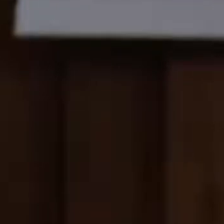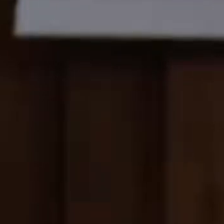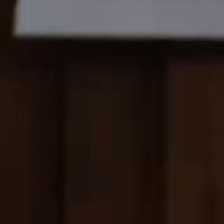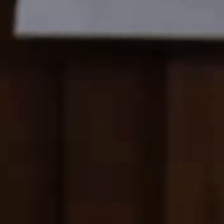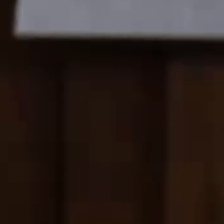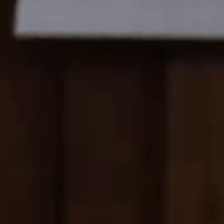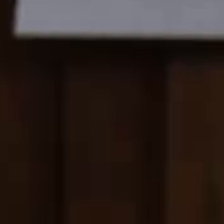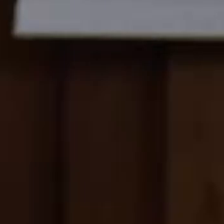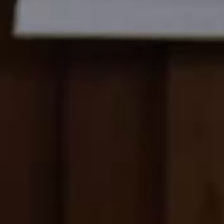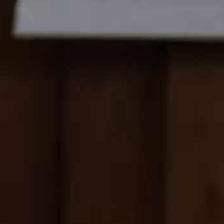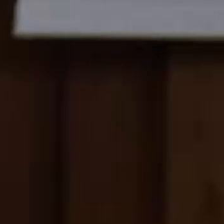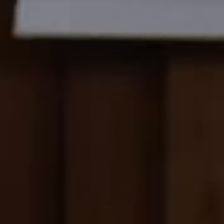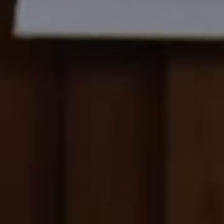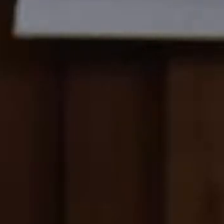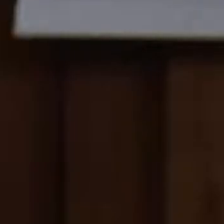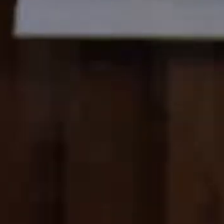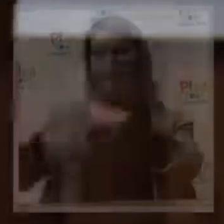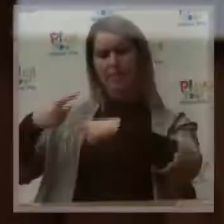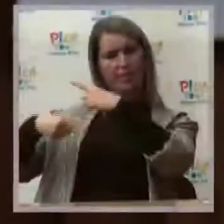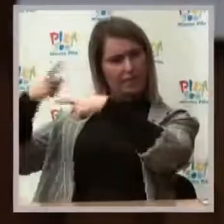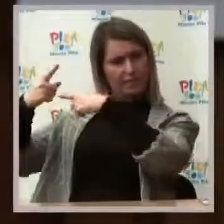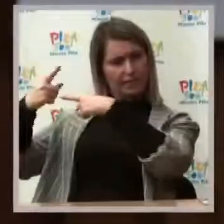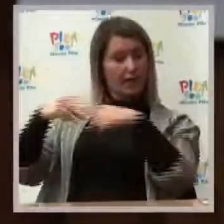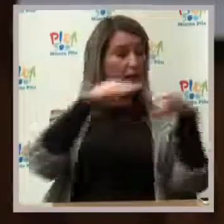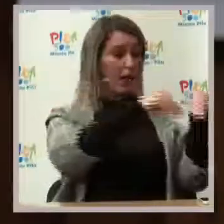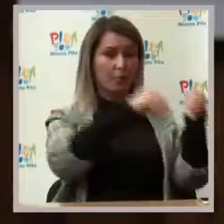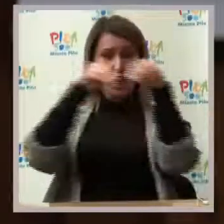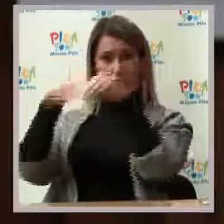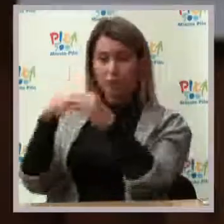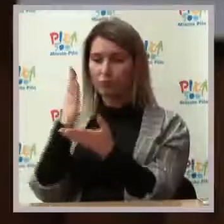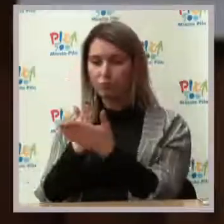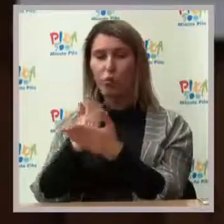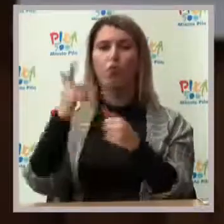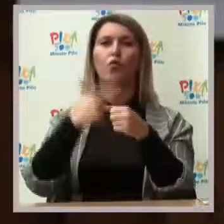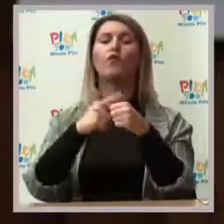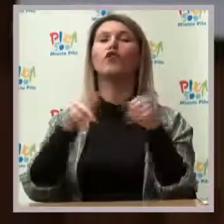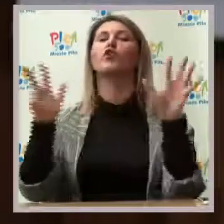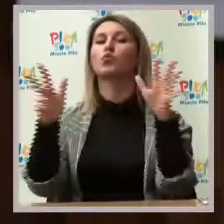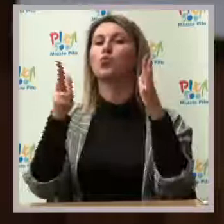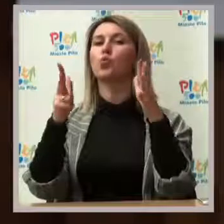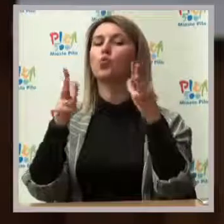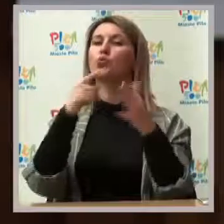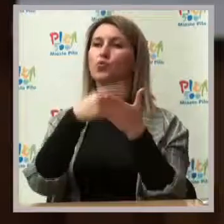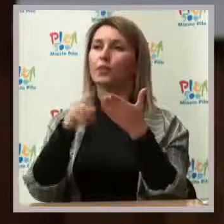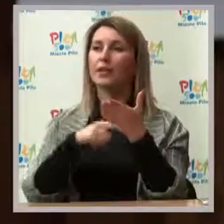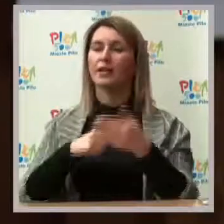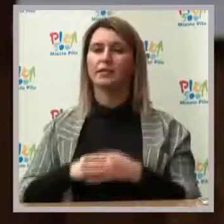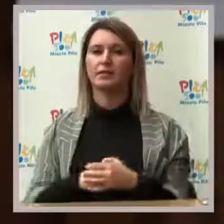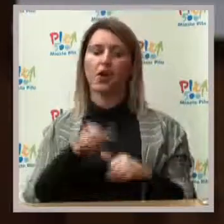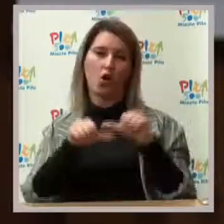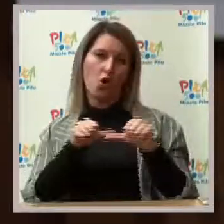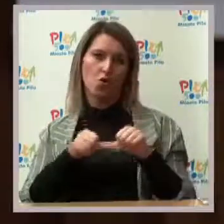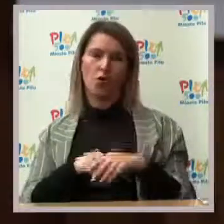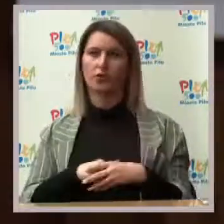się już piękną, harcerską tradycją. Przekazujemy je po raz 28. Jest to znak braterstwa, jedności i